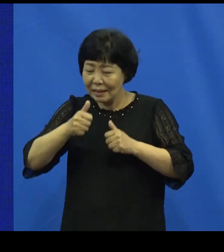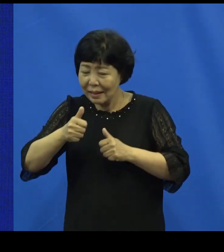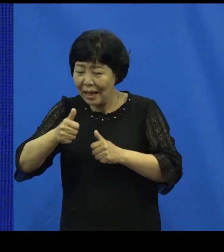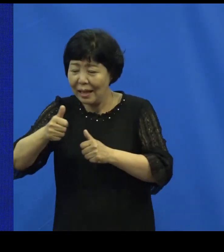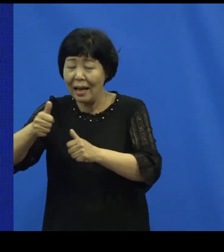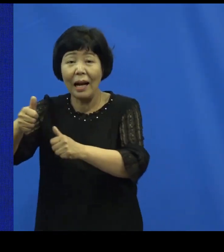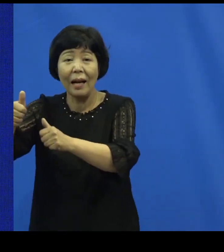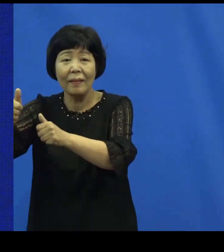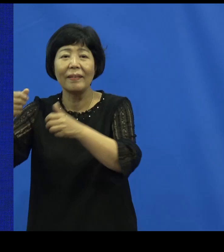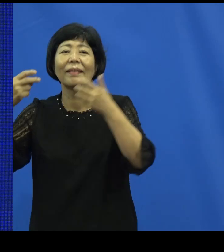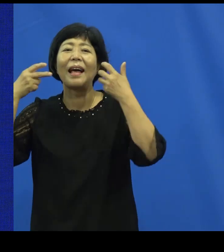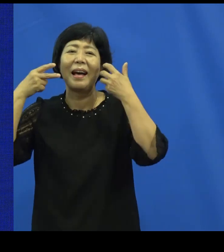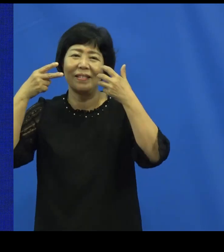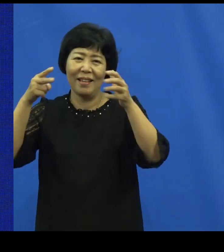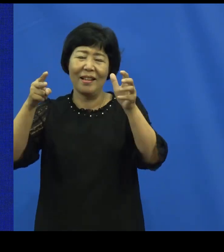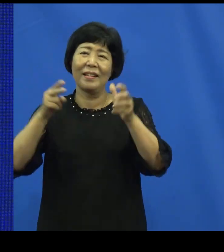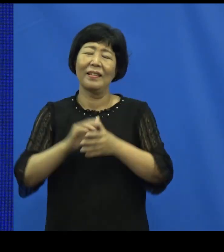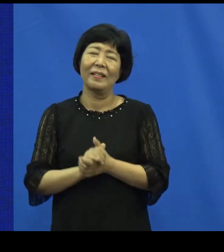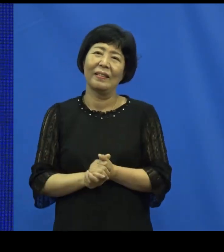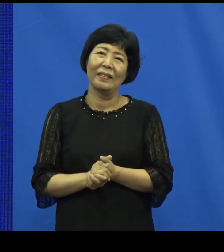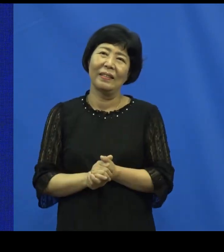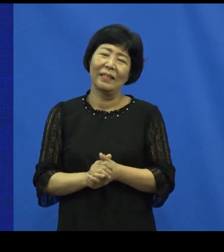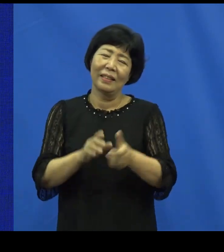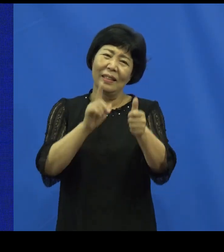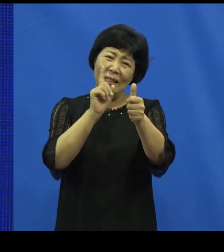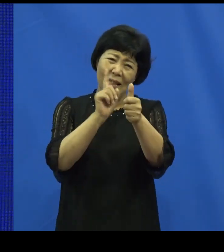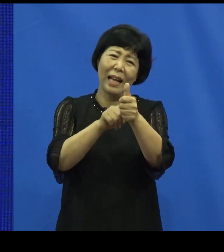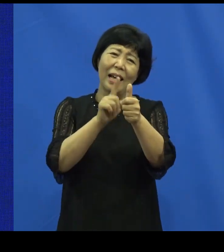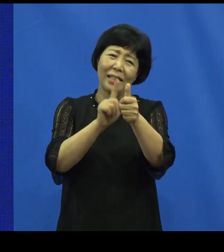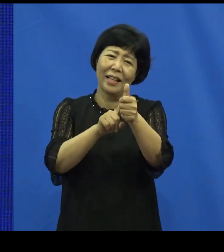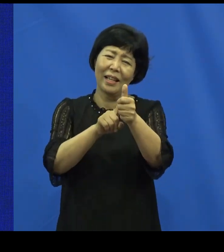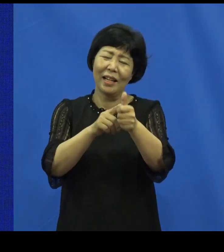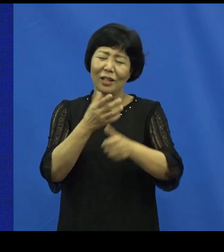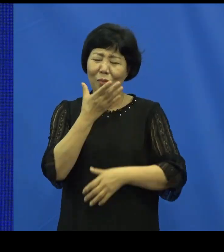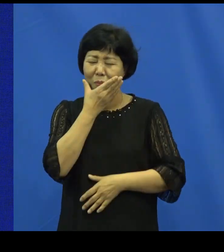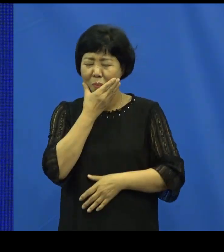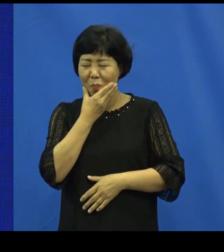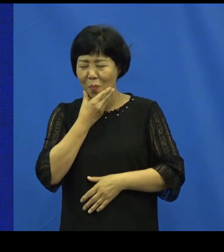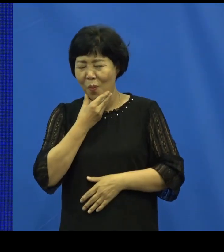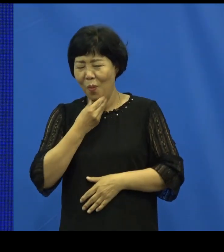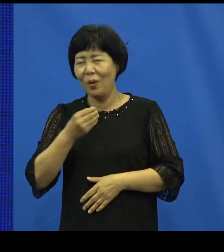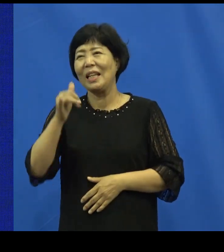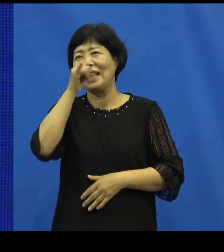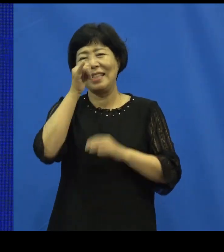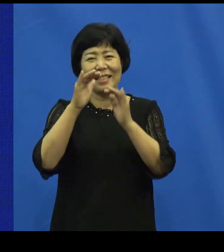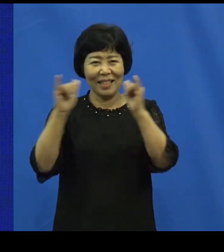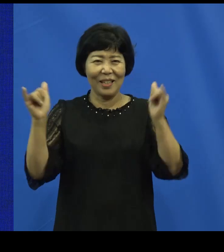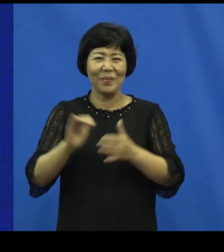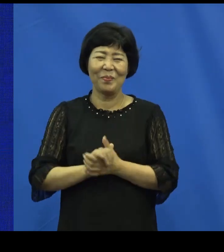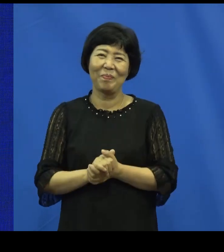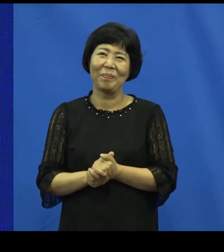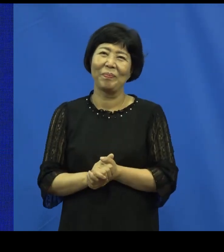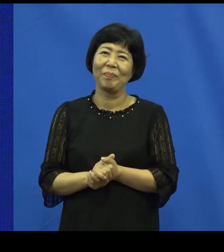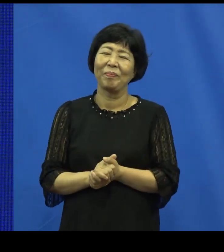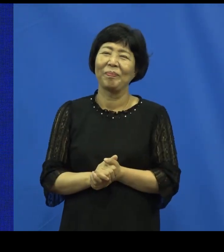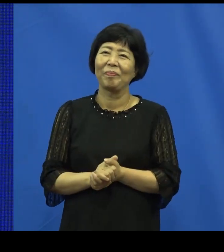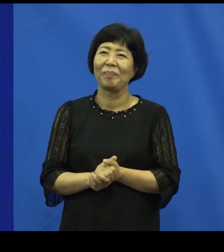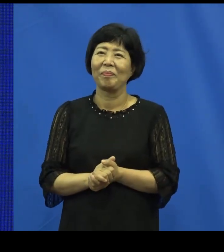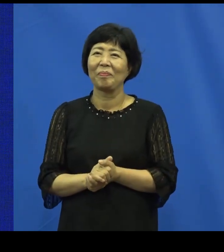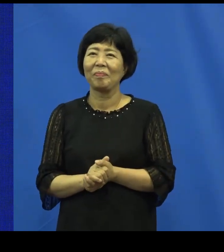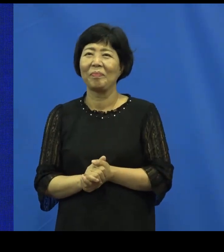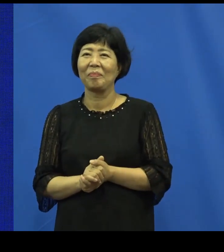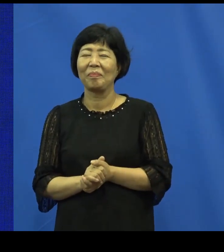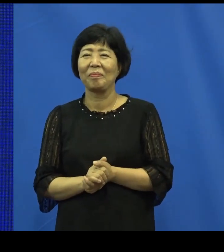저는 이 다니엘을 보면서 느끼는 것은 그가 얼마나 복 있는 사람인가. 무엇을 통해서 알 수 있습니까? 그가